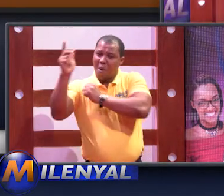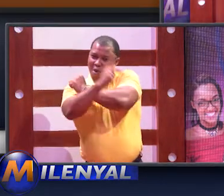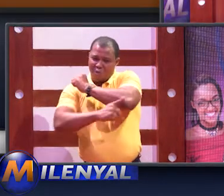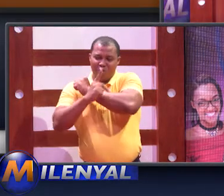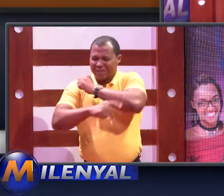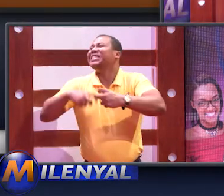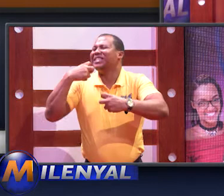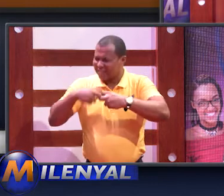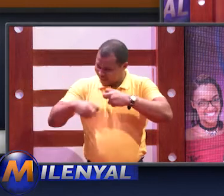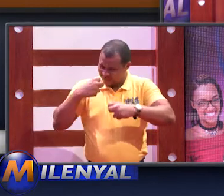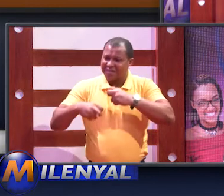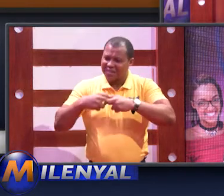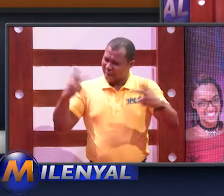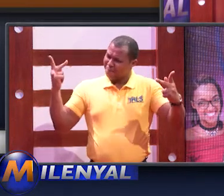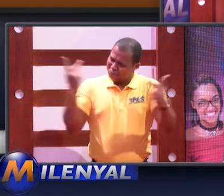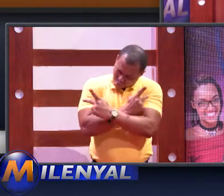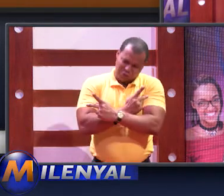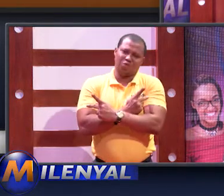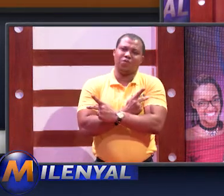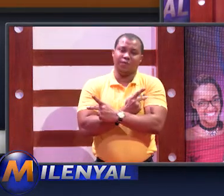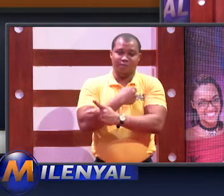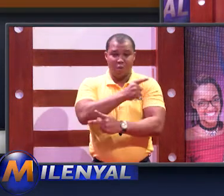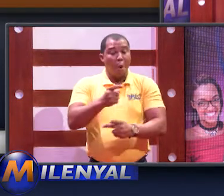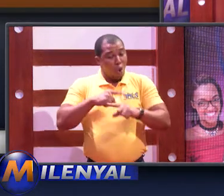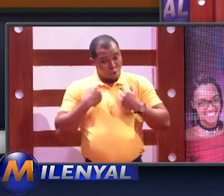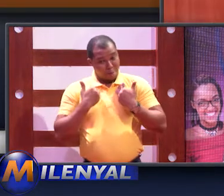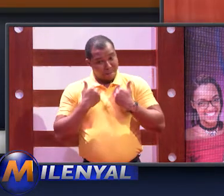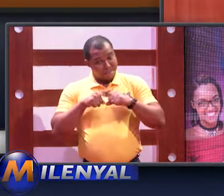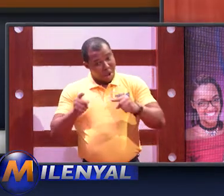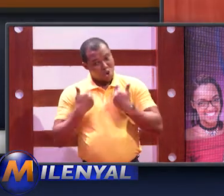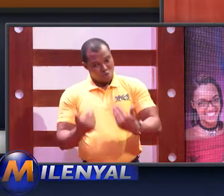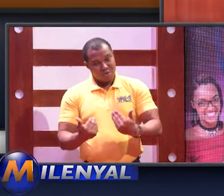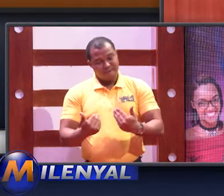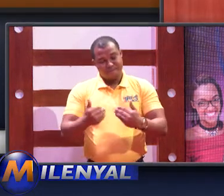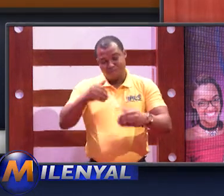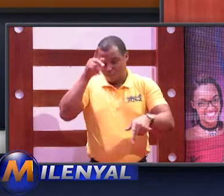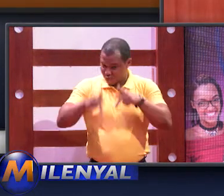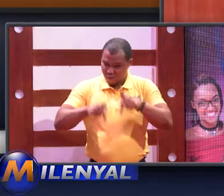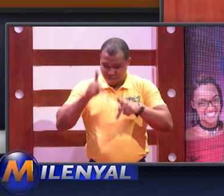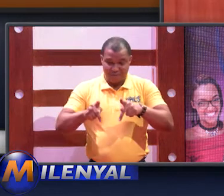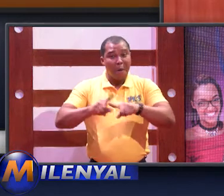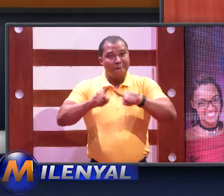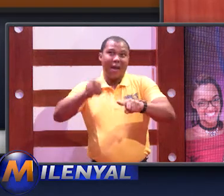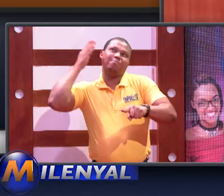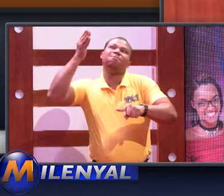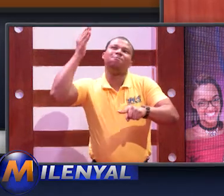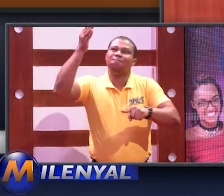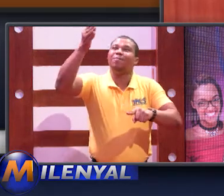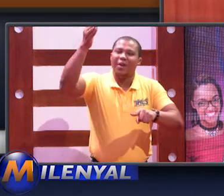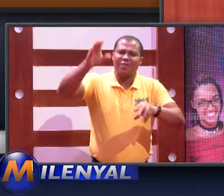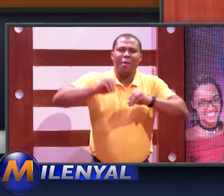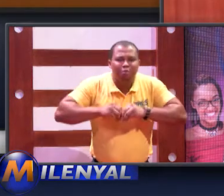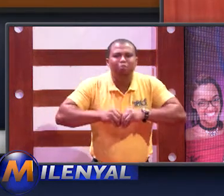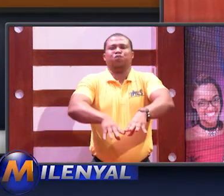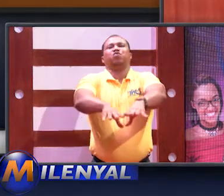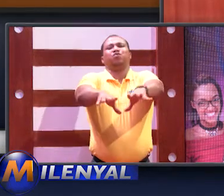nous avons Port-au-Prince, mais nous avons des visions pour nous aller bien loin. Donc, c'est étonnant sur